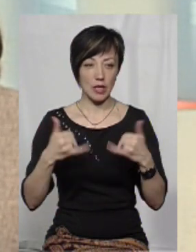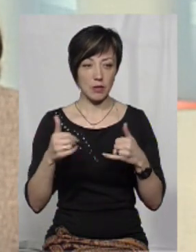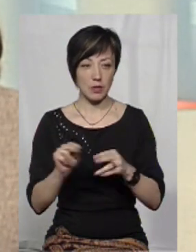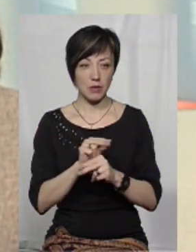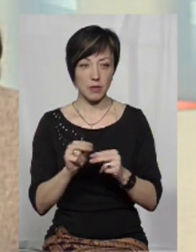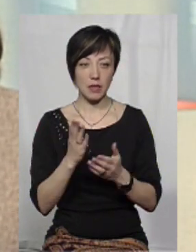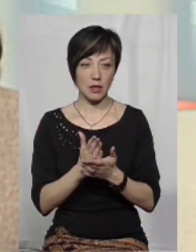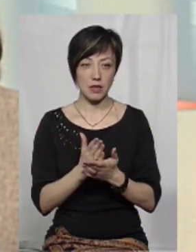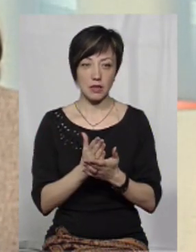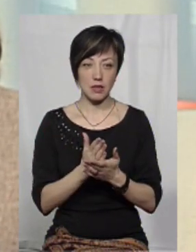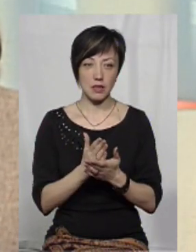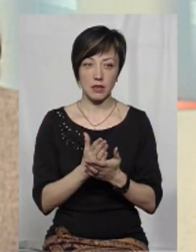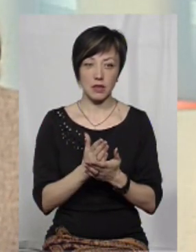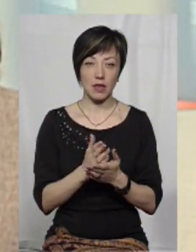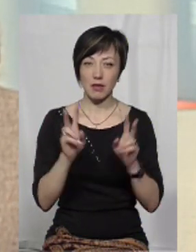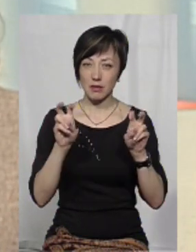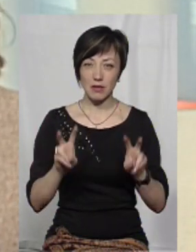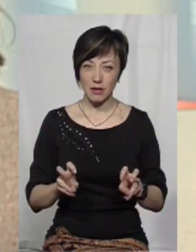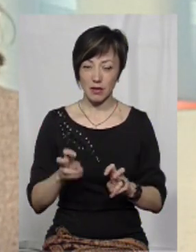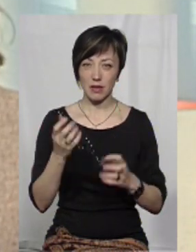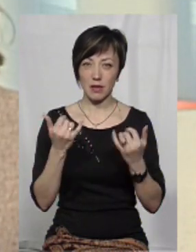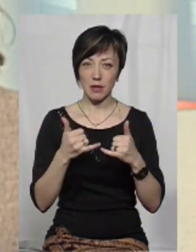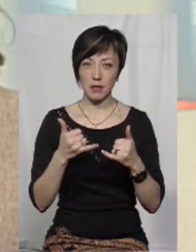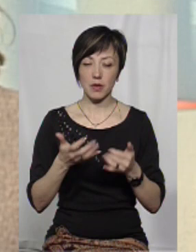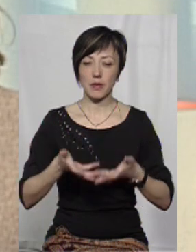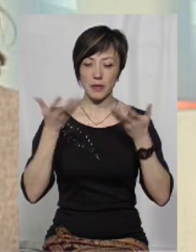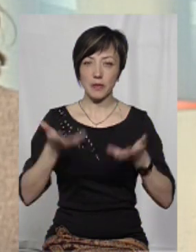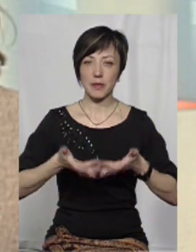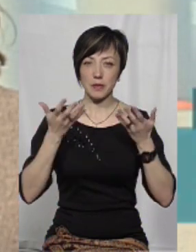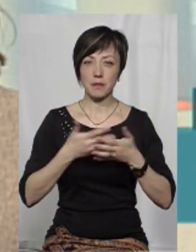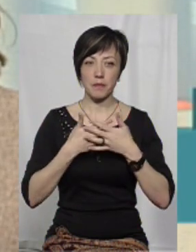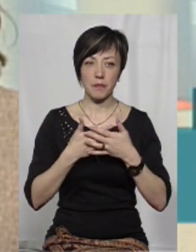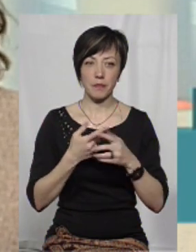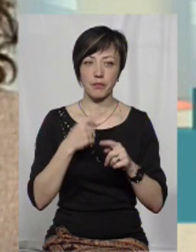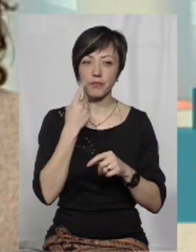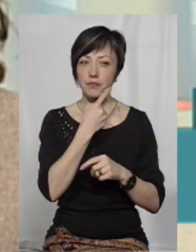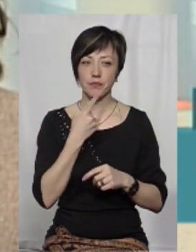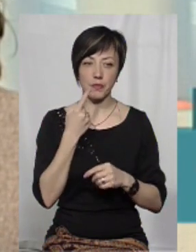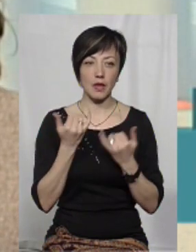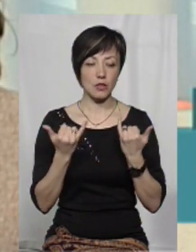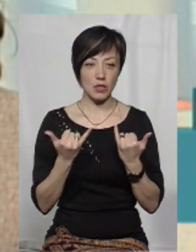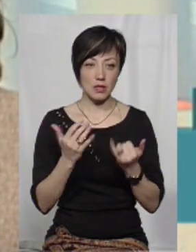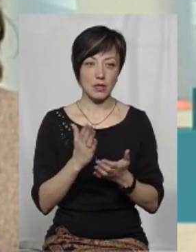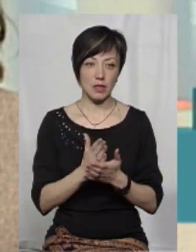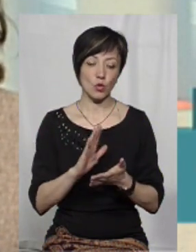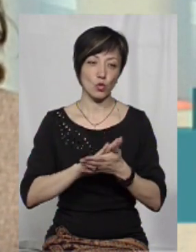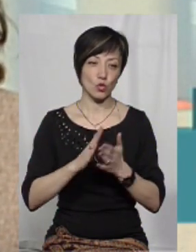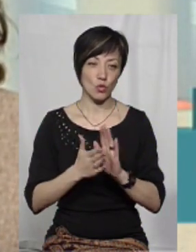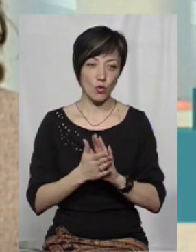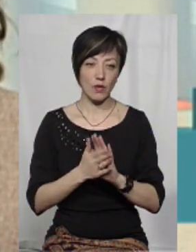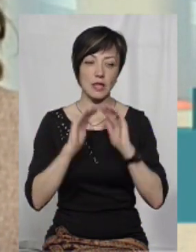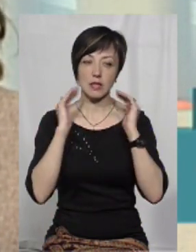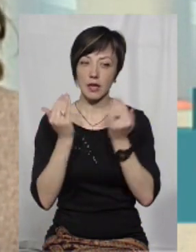проводить, есть такие цисплатин, там метотрексат, они очень испаряются, у нас он весь на губах. А. Вот. А сейчас у нас есть условия,